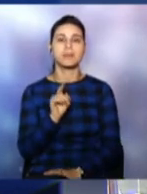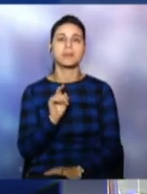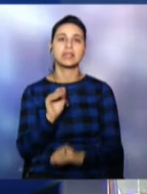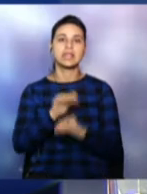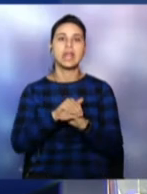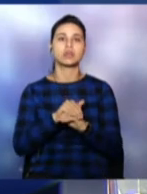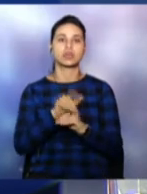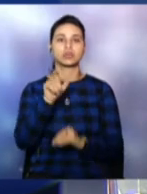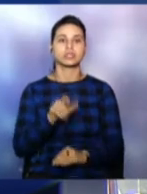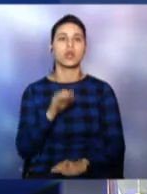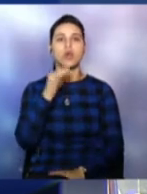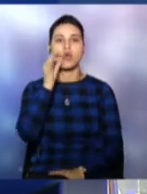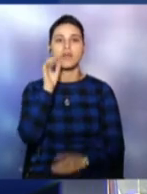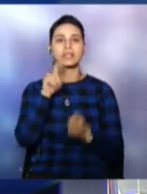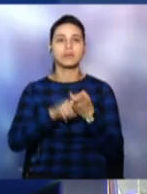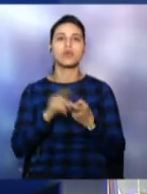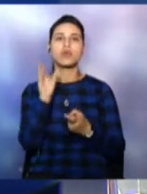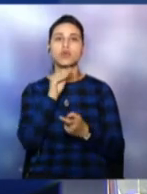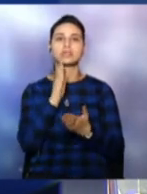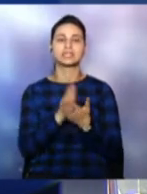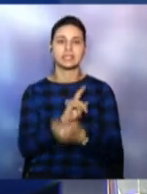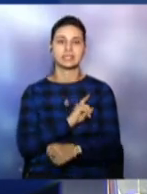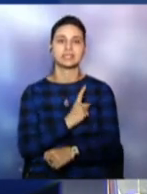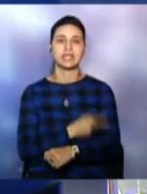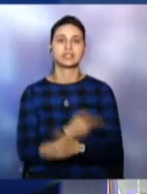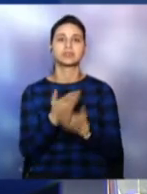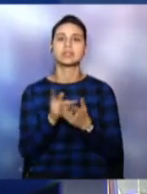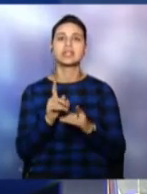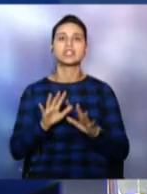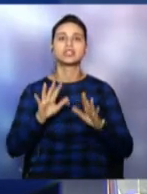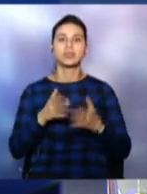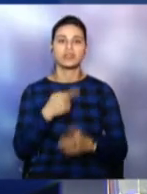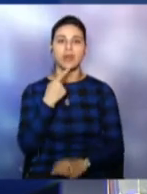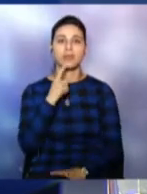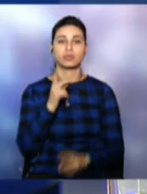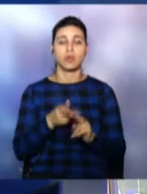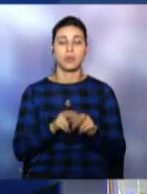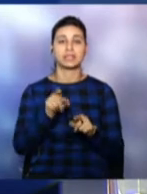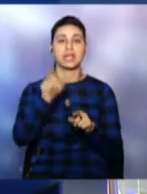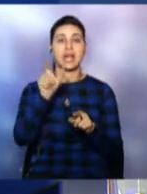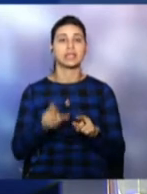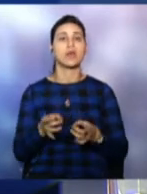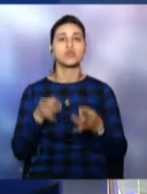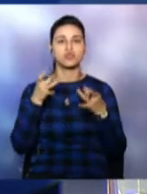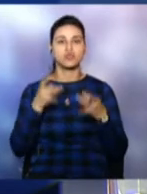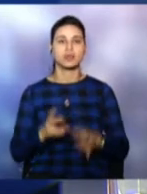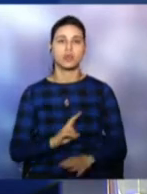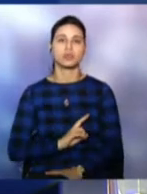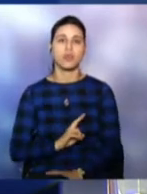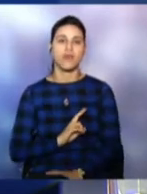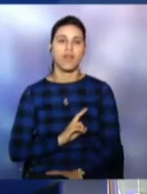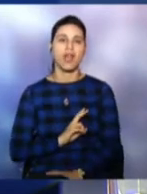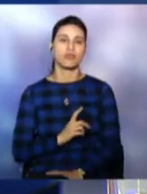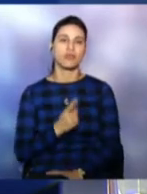დიაგნოზი კოფეინდამოკიდებულება როდის არის ძალაში, ანუ რა შემთხვევაში ვამბობთ, რომ ეს ადამიანი უბრალოდ მოყვარული ან